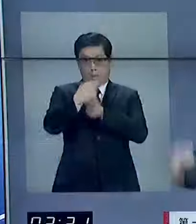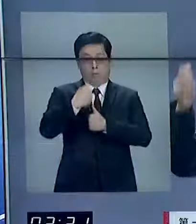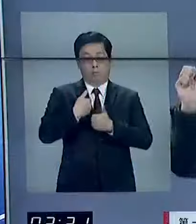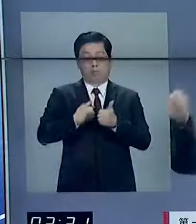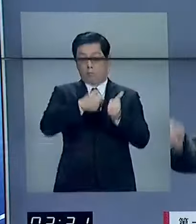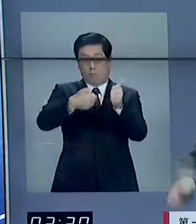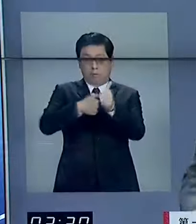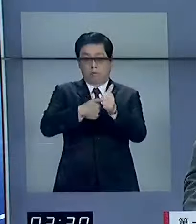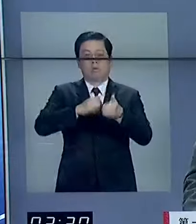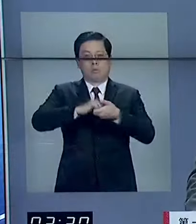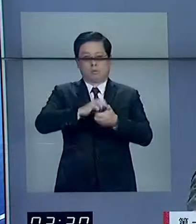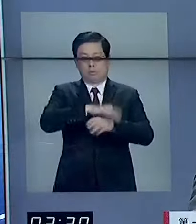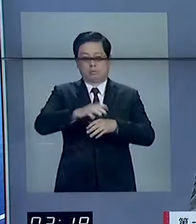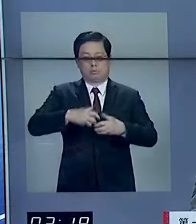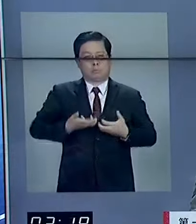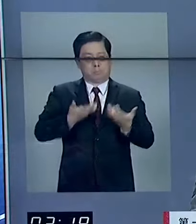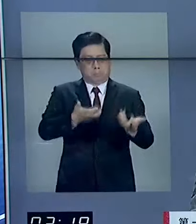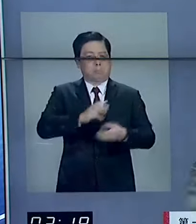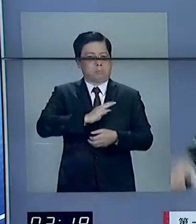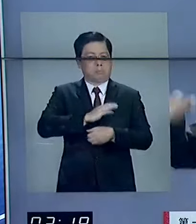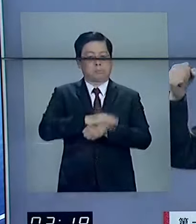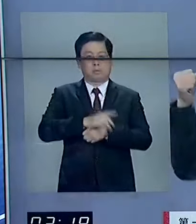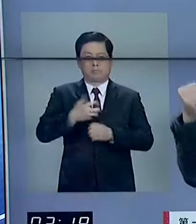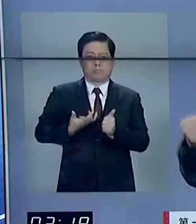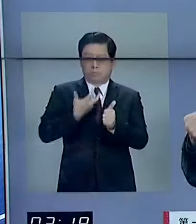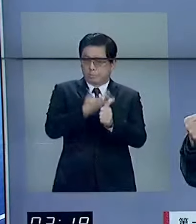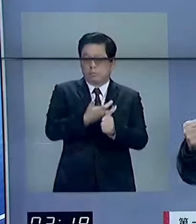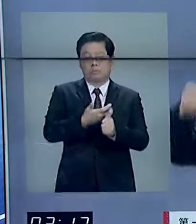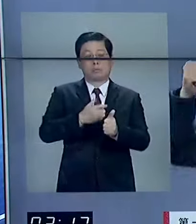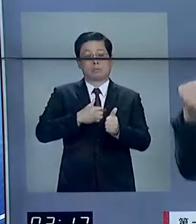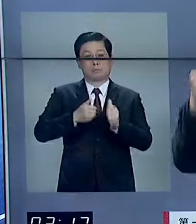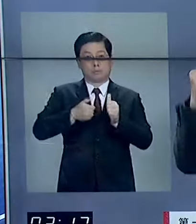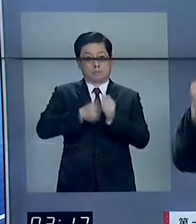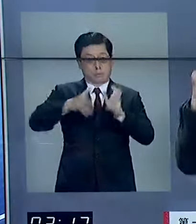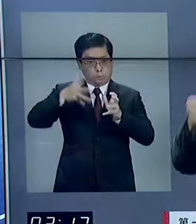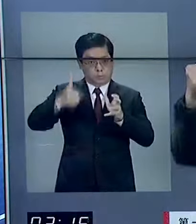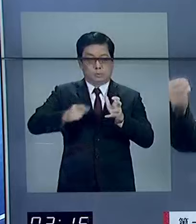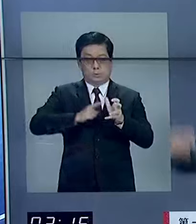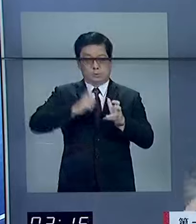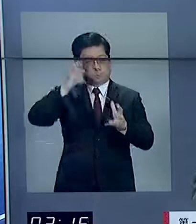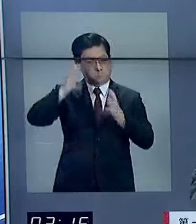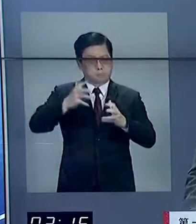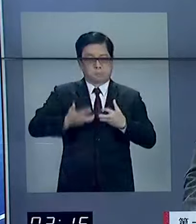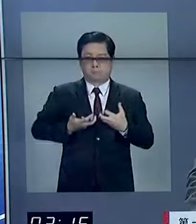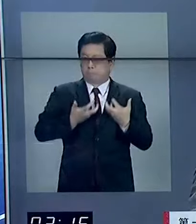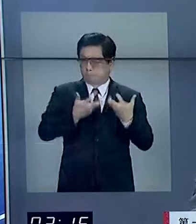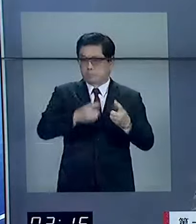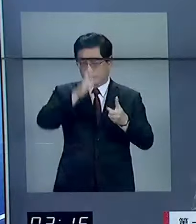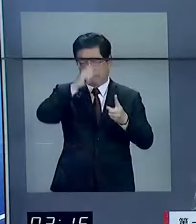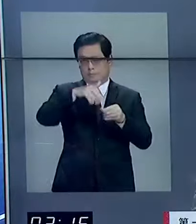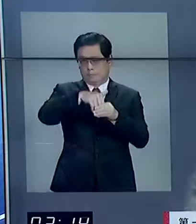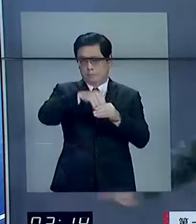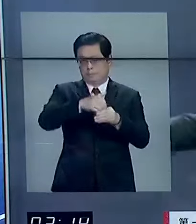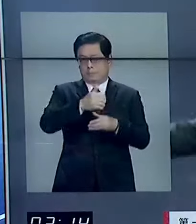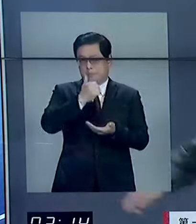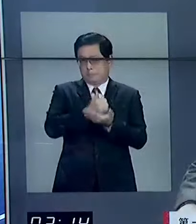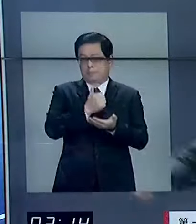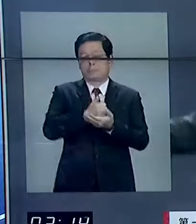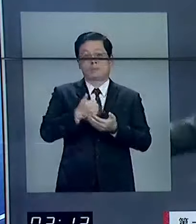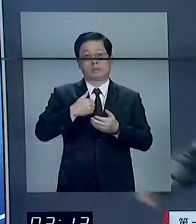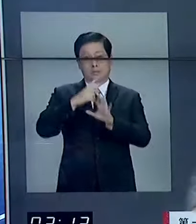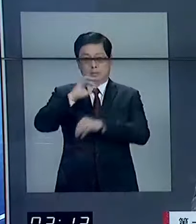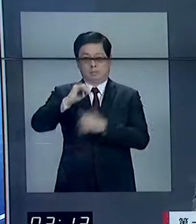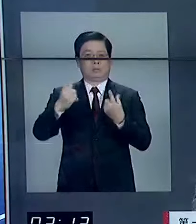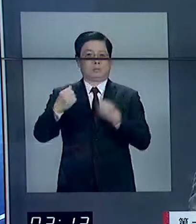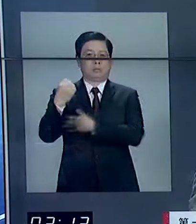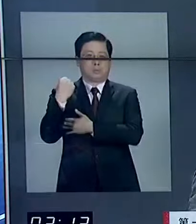今天晚上的副总统候选人的电视政见发表会，最大的爆点想必就是在这边。国民党的候选人赵少康炮